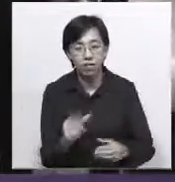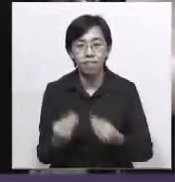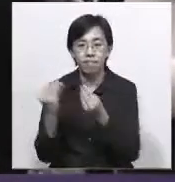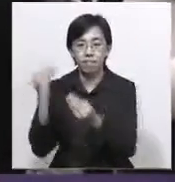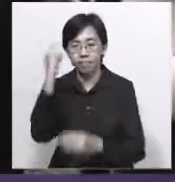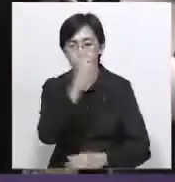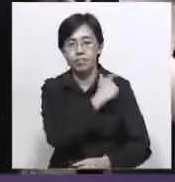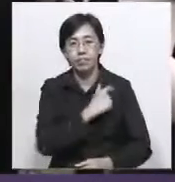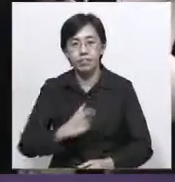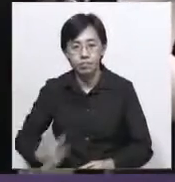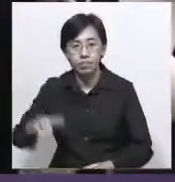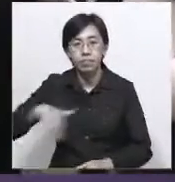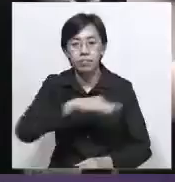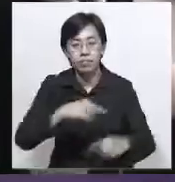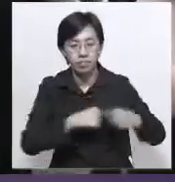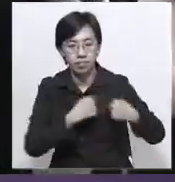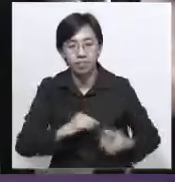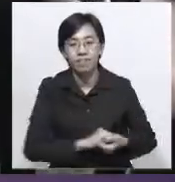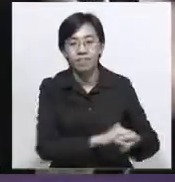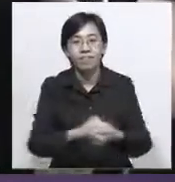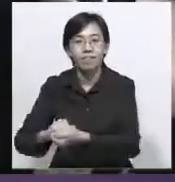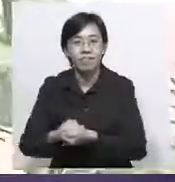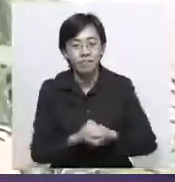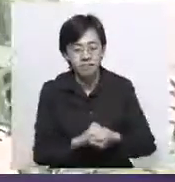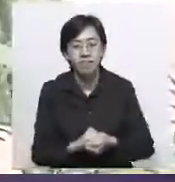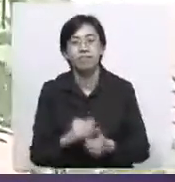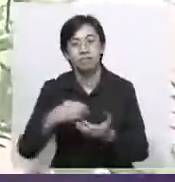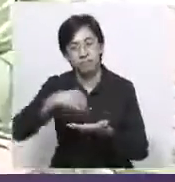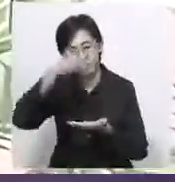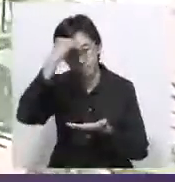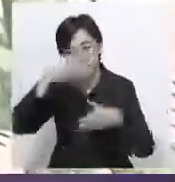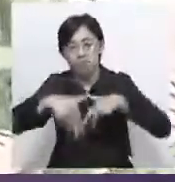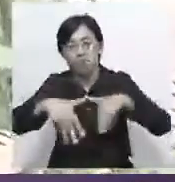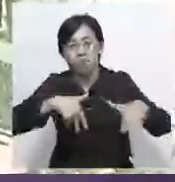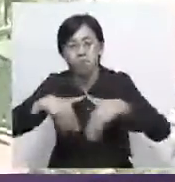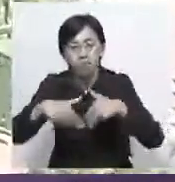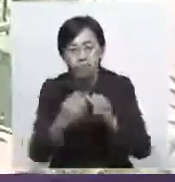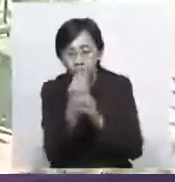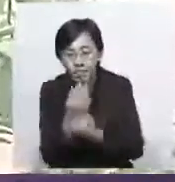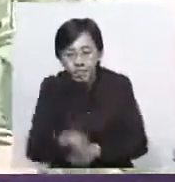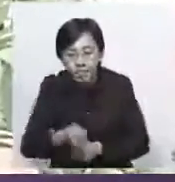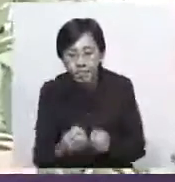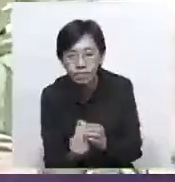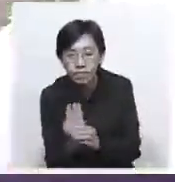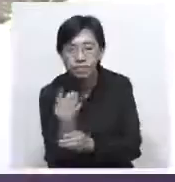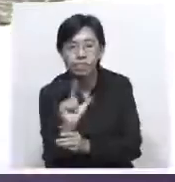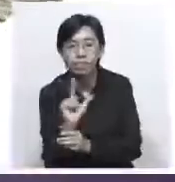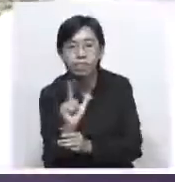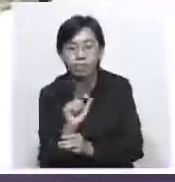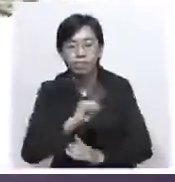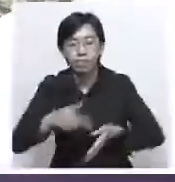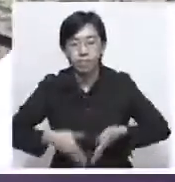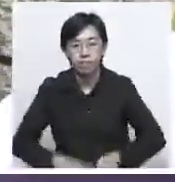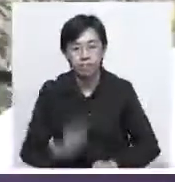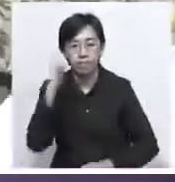ลเป็นการรวมใจกันของบุคลากรนักศึกษาและประชาชนที่ร่วมกันปลูกดอกดาวเรืองซึ่งเป็นสีวันพระราชสมภ